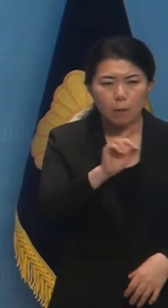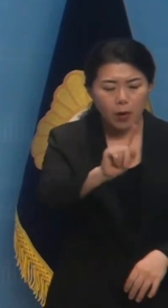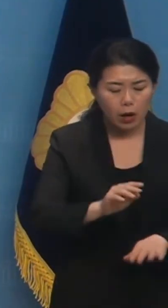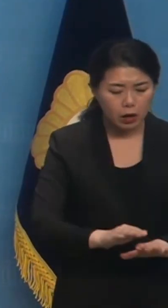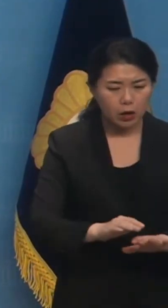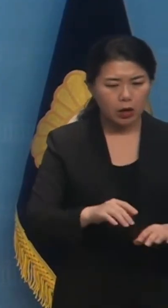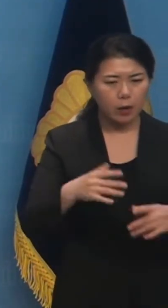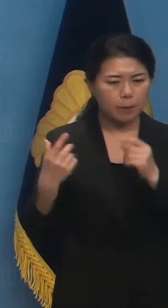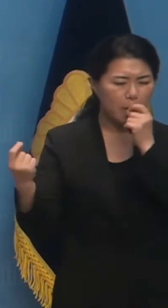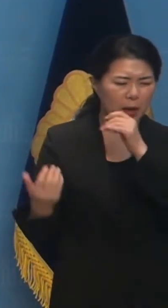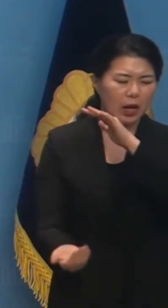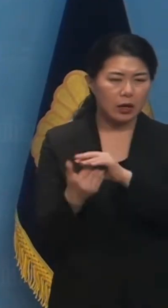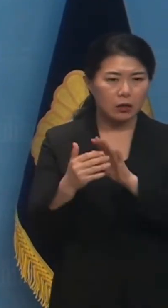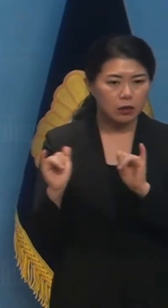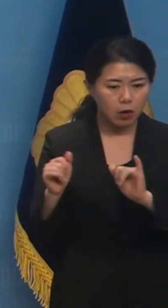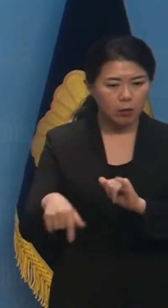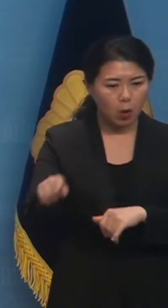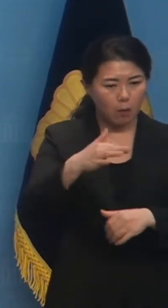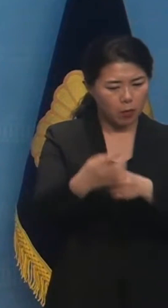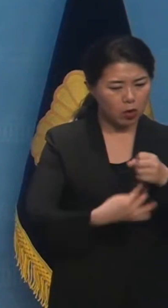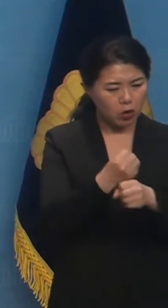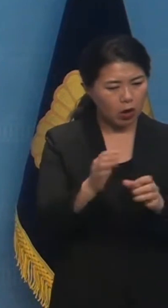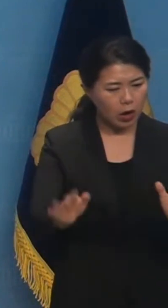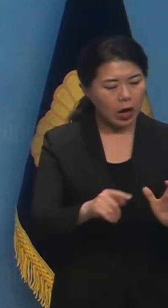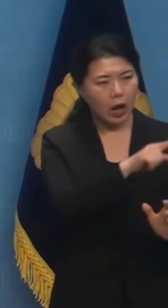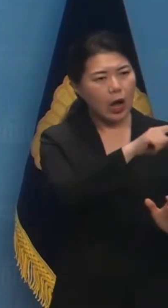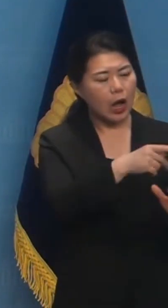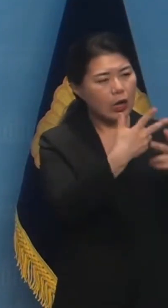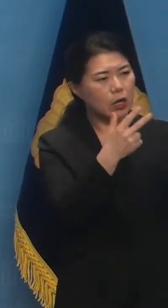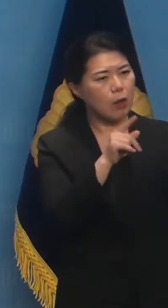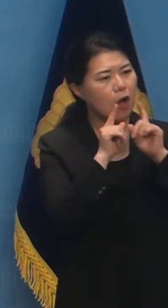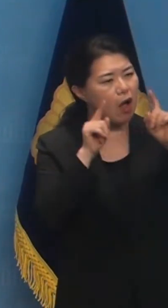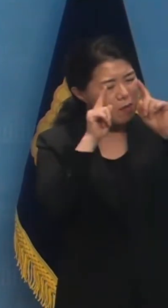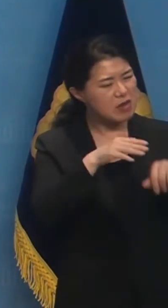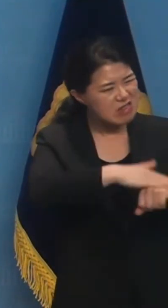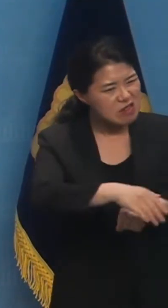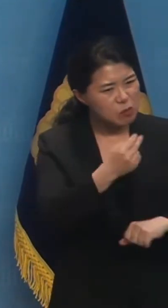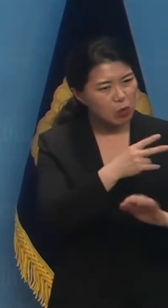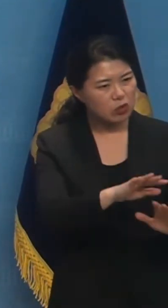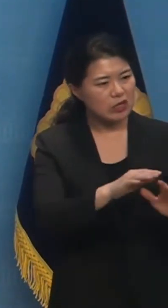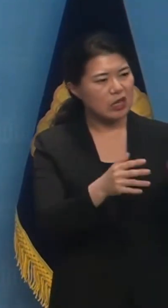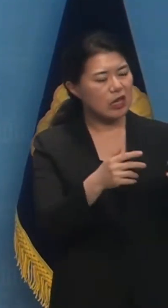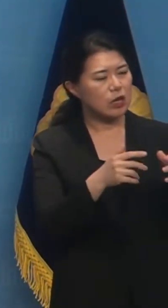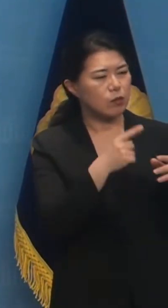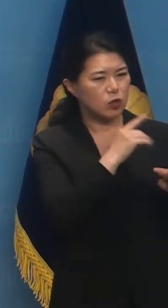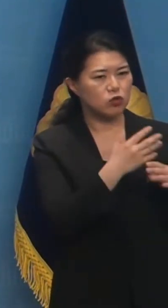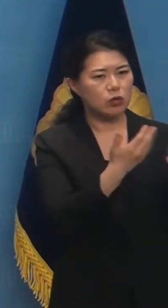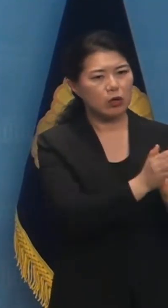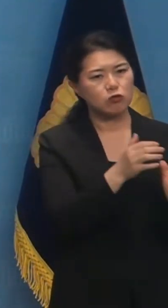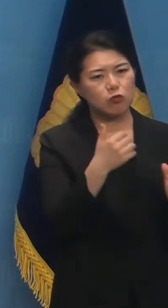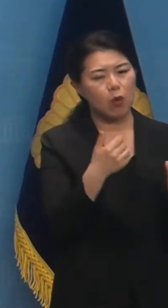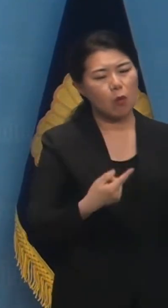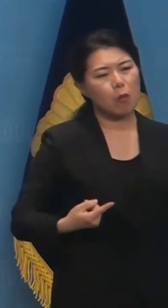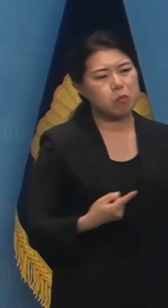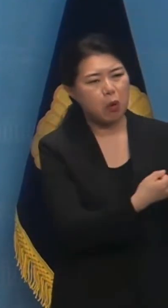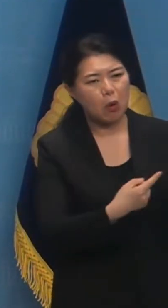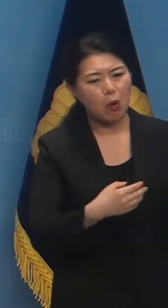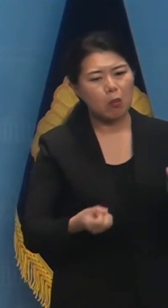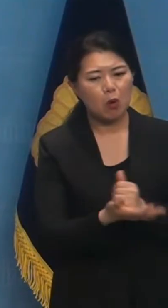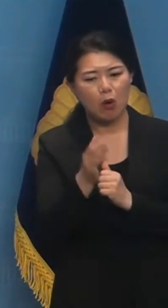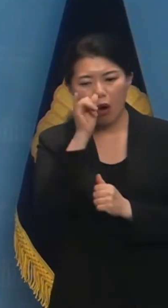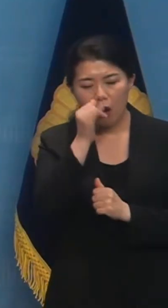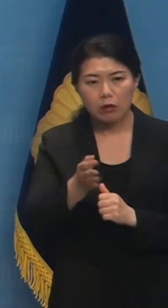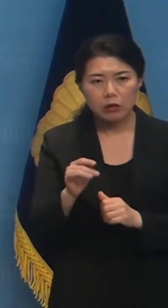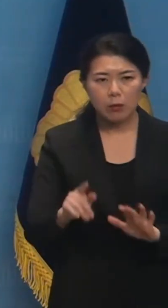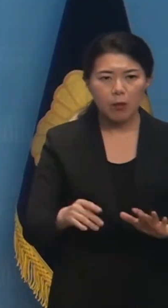구구 세력이 몇 년간 지속해온 이재명 악마와 민주당 죽이기 등의 영향이 분명히 있습니다. 그럼에도